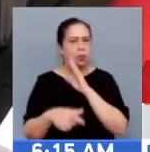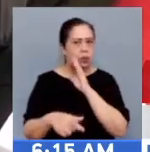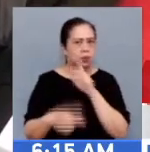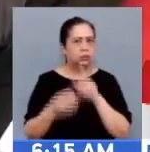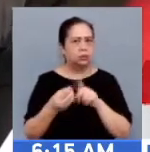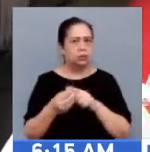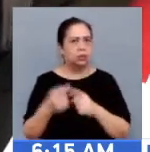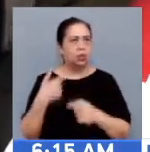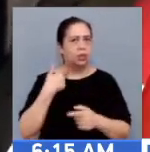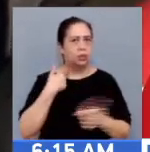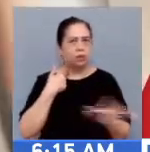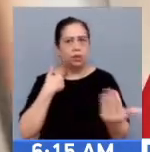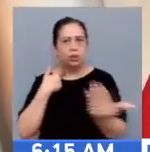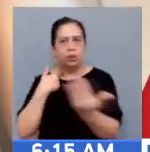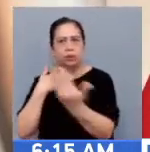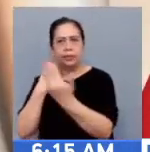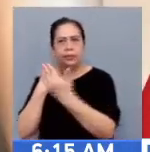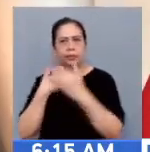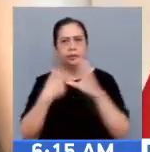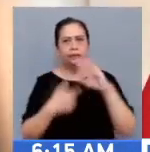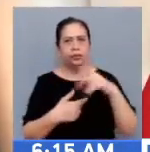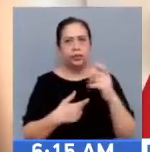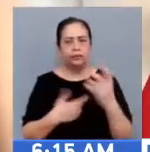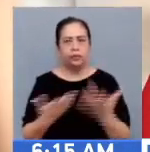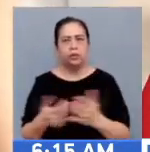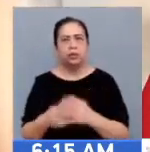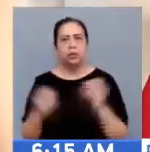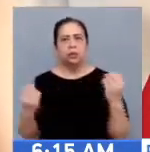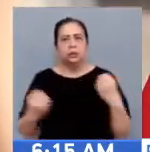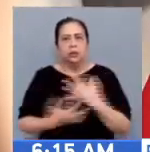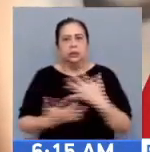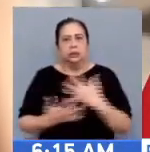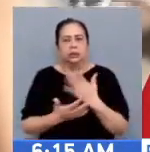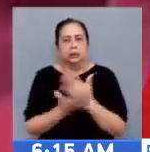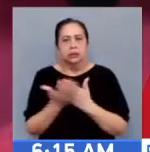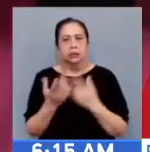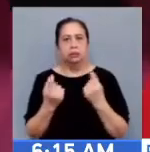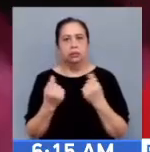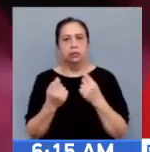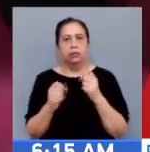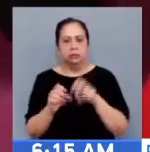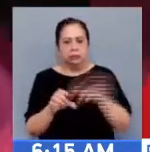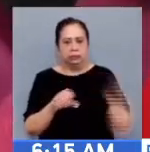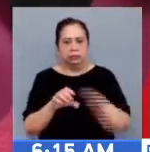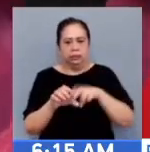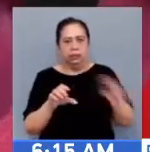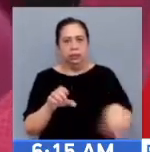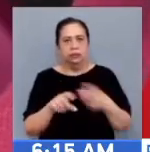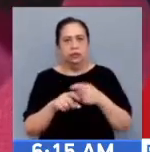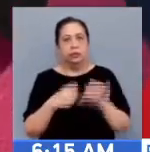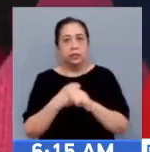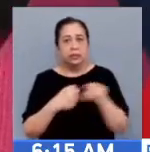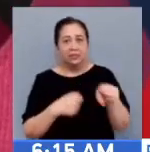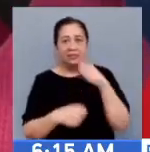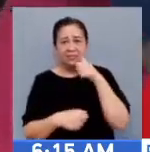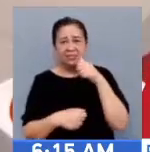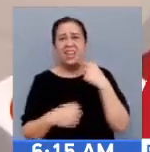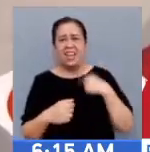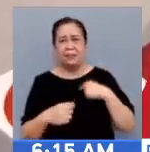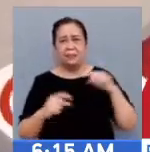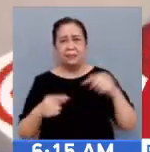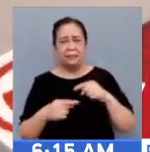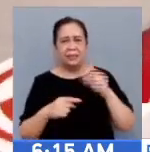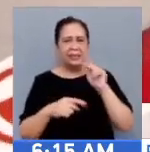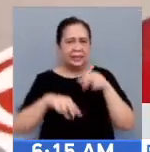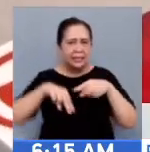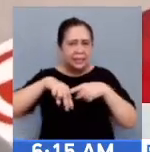ilabas yung mga cellphone nyo. Sa sobrang takot, ang ibang pasahero ay tumalon mula sa jeep. Kaya ang babaeng ito ay nagkasugat sa tuhod at palad.